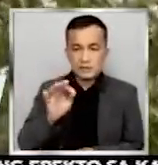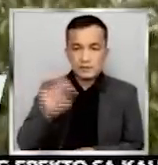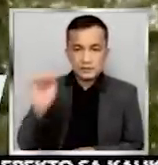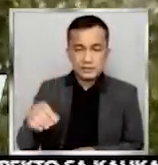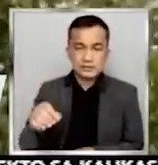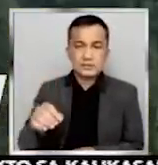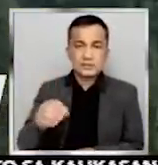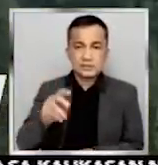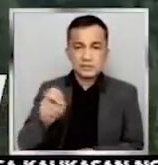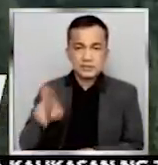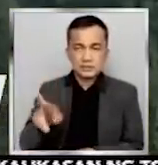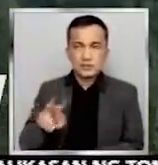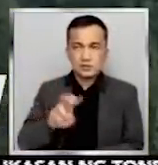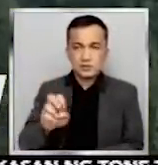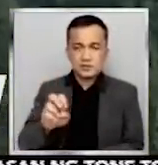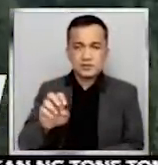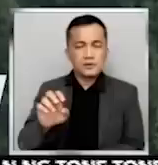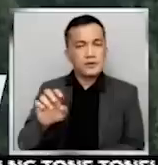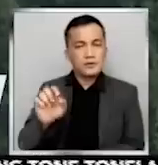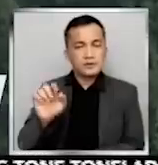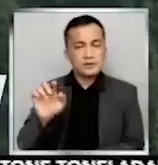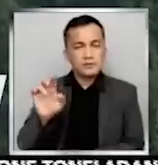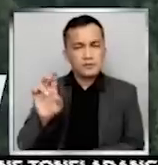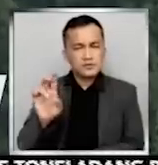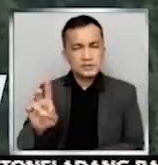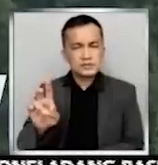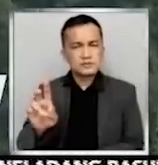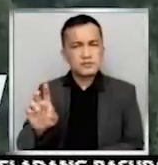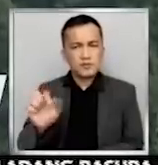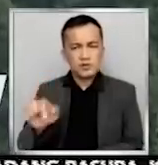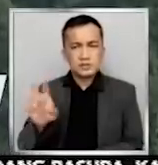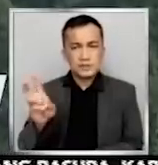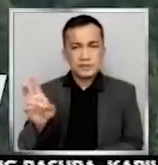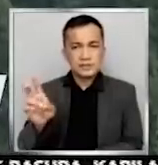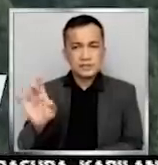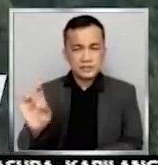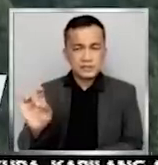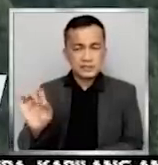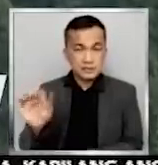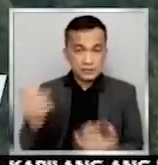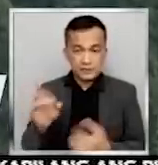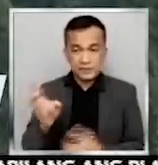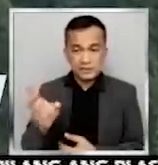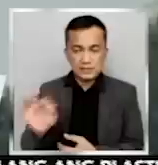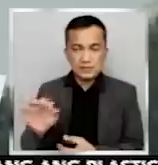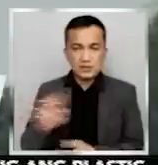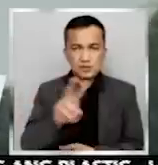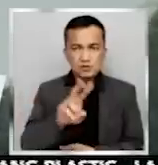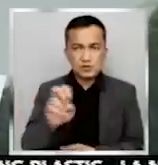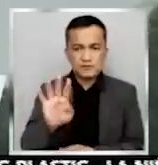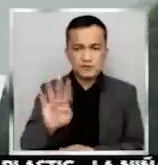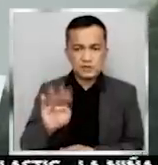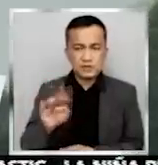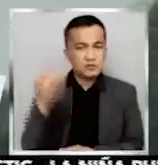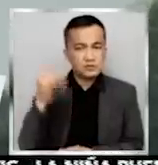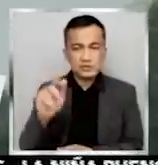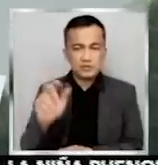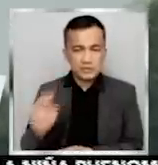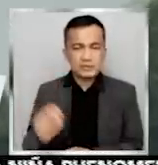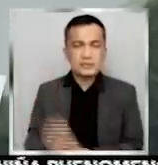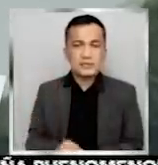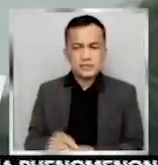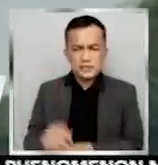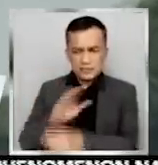206.79 meters ito ngayong araw mula sa dating 214 meters noong Enero. Sapat daw ito